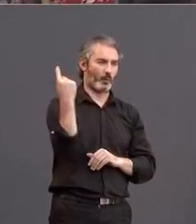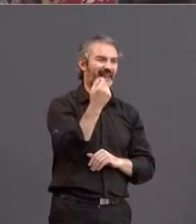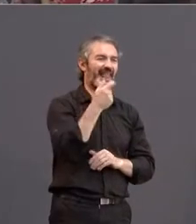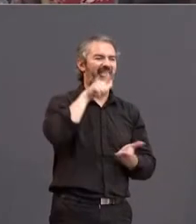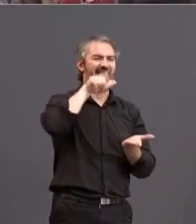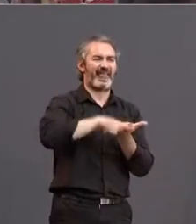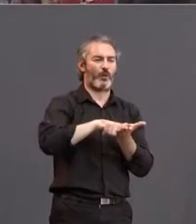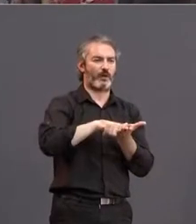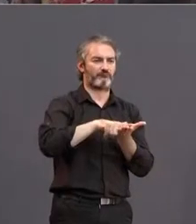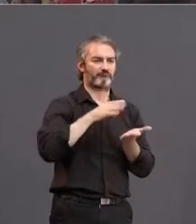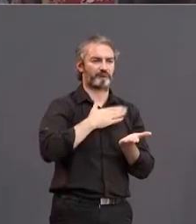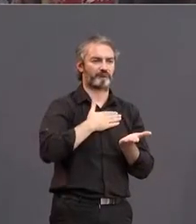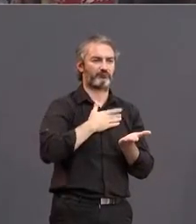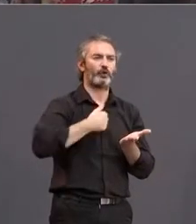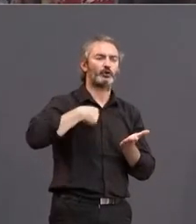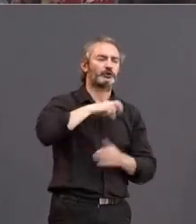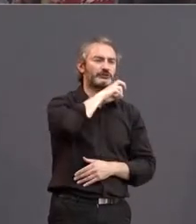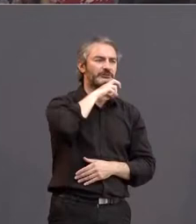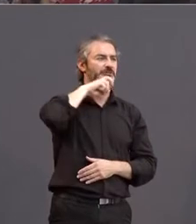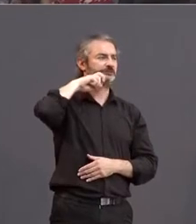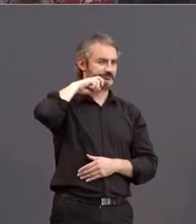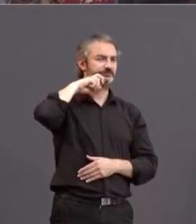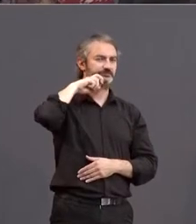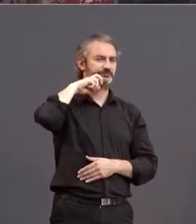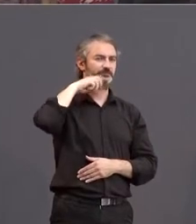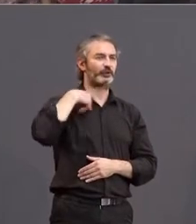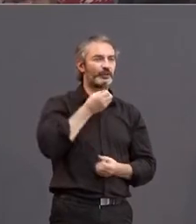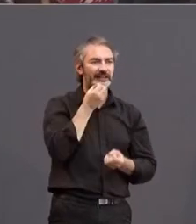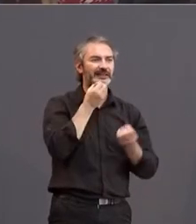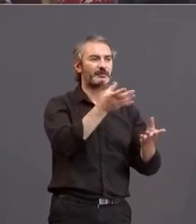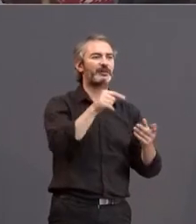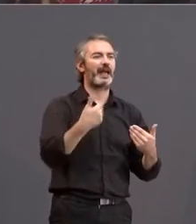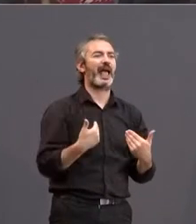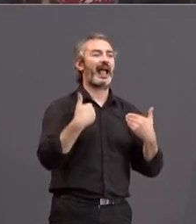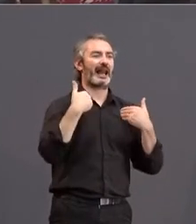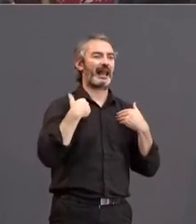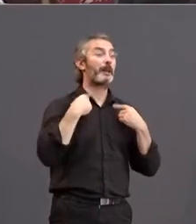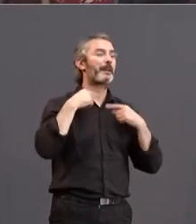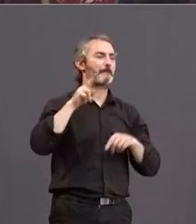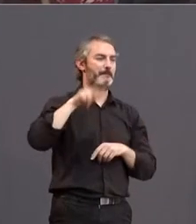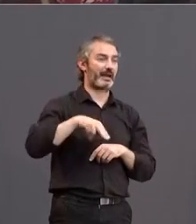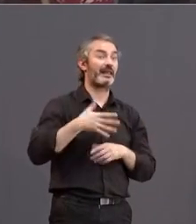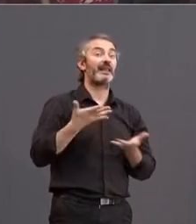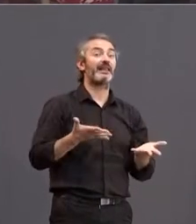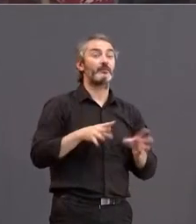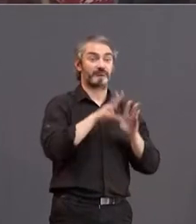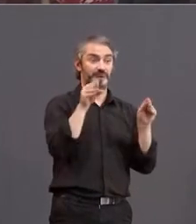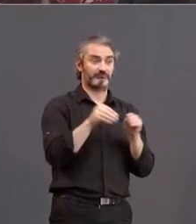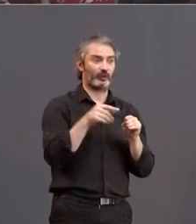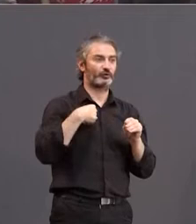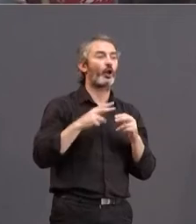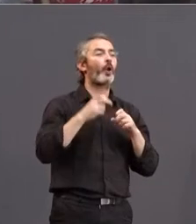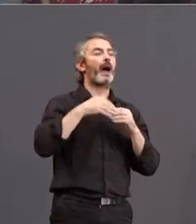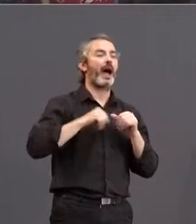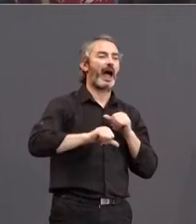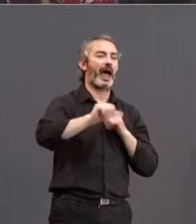llengua. En som els custodis, els seus transmissors i els encarregats que mai no es perdi. Així doncs, ara encetem una nova